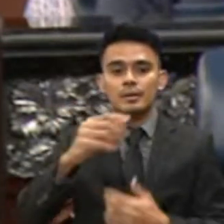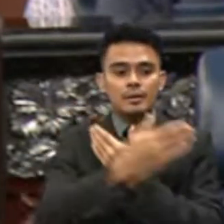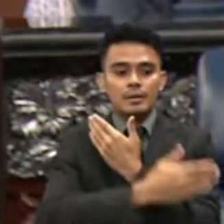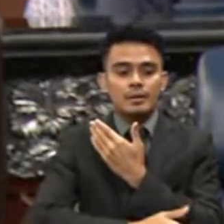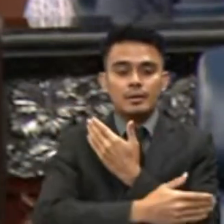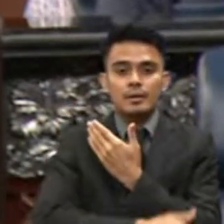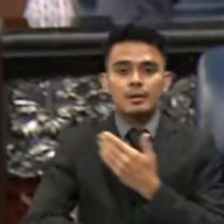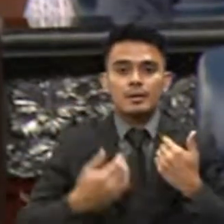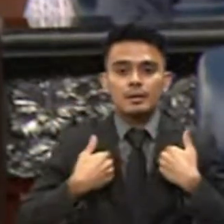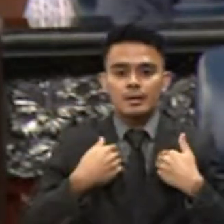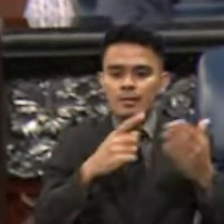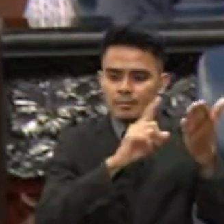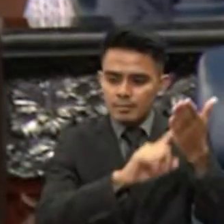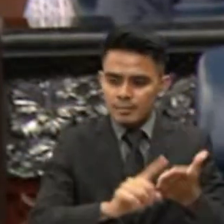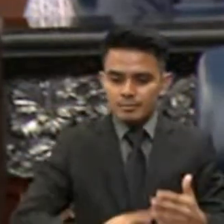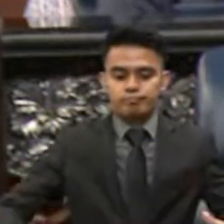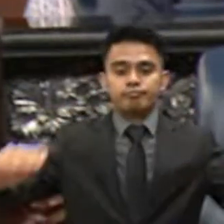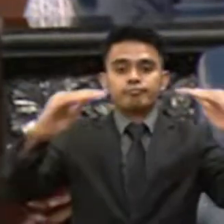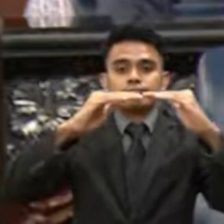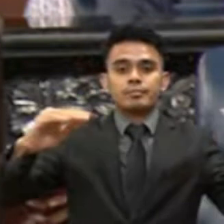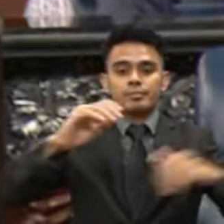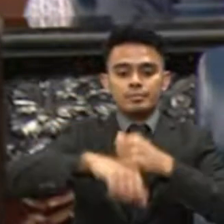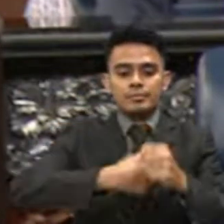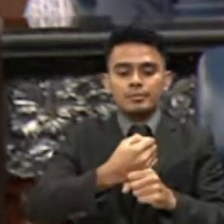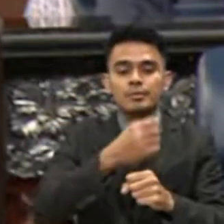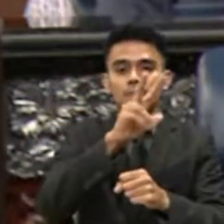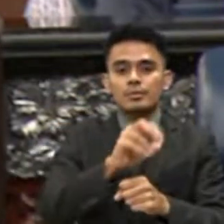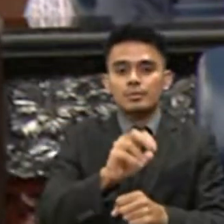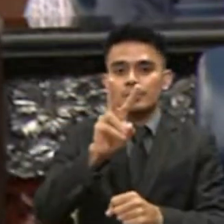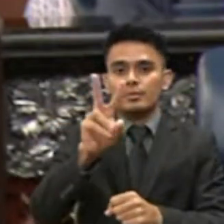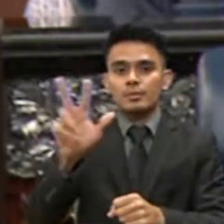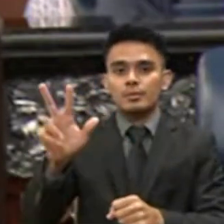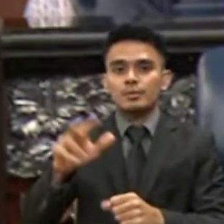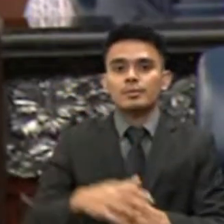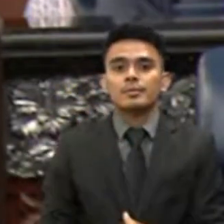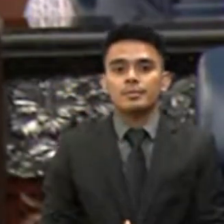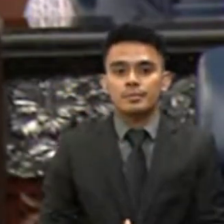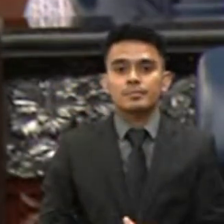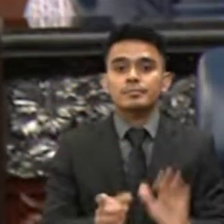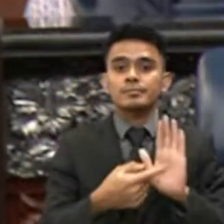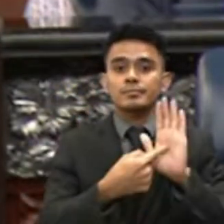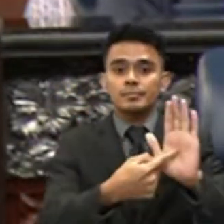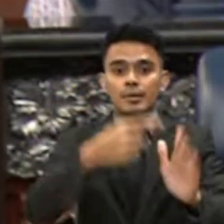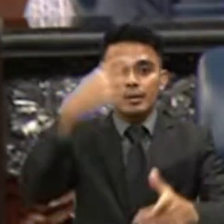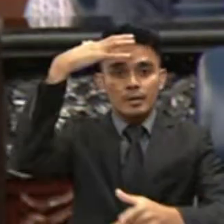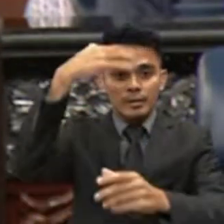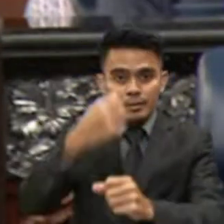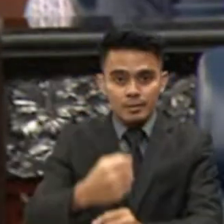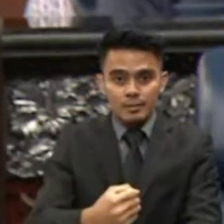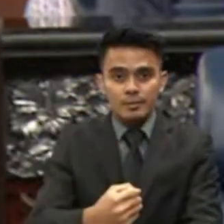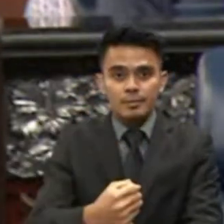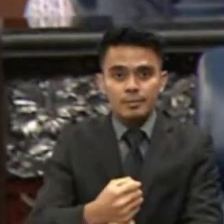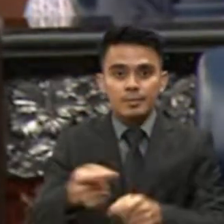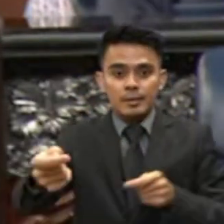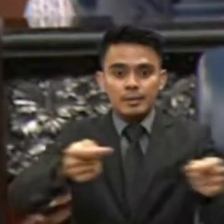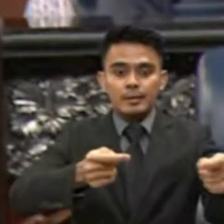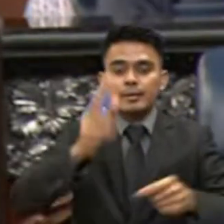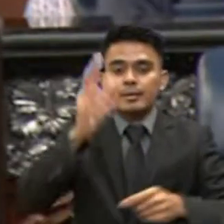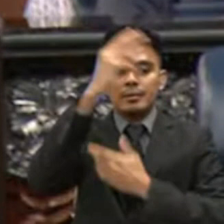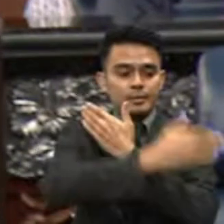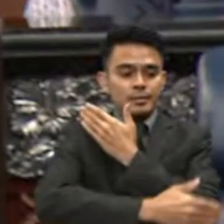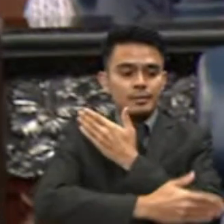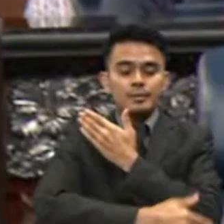dengan tinjauan stabil pada tahun 2023 ini mencerminkan keyakinan terhadap pentabian kerajaan